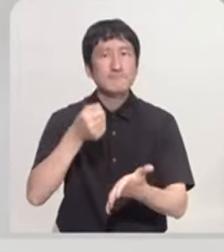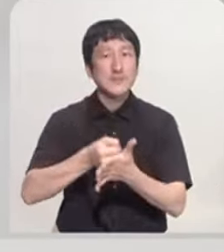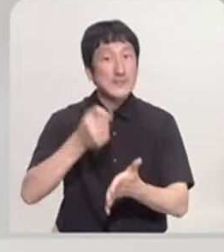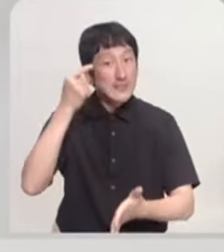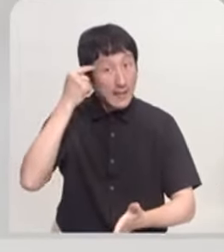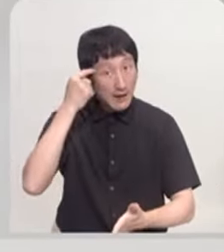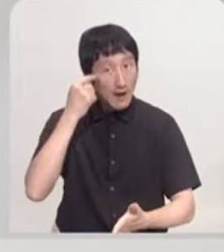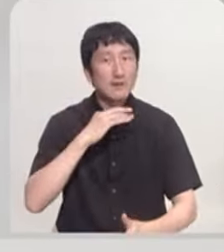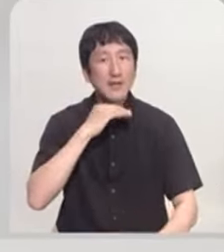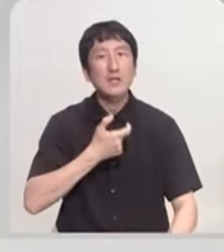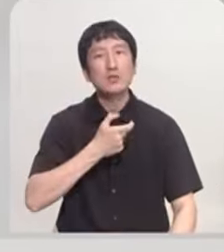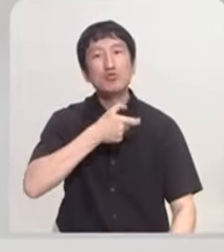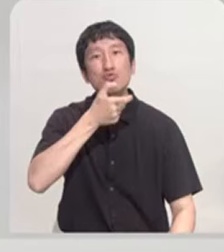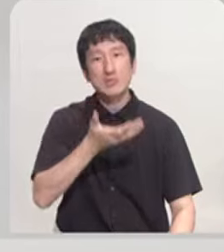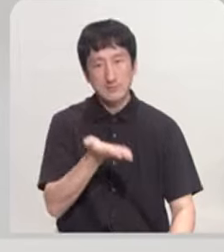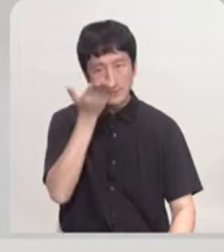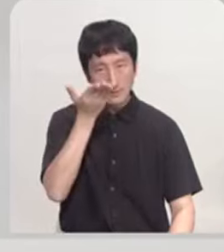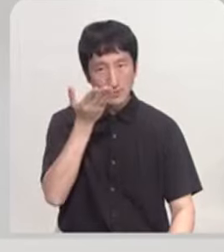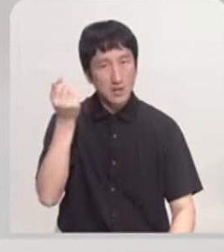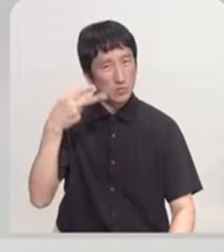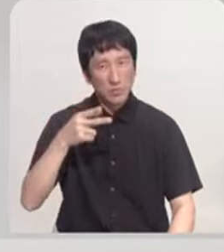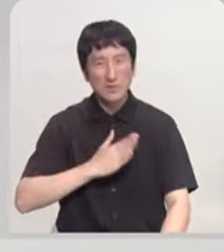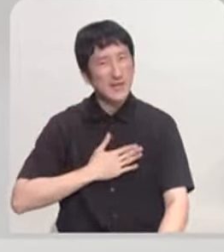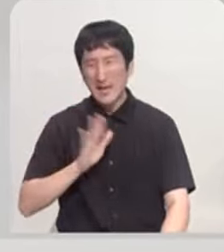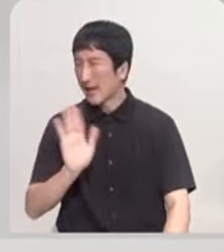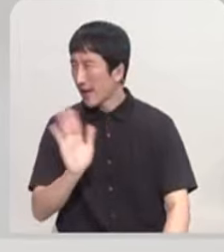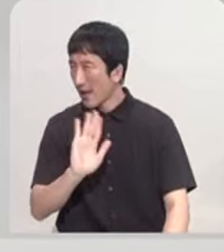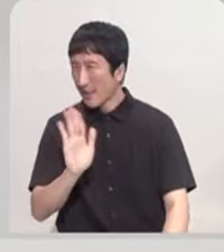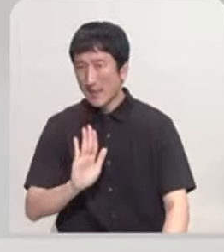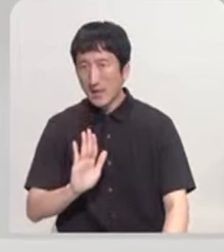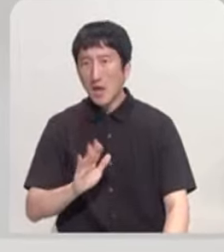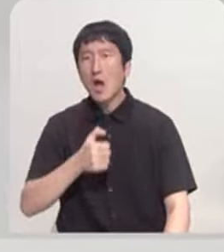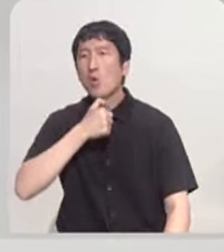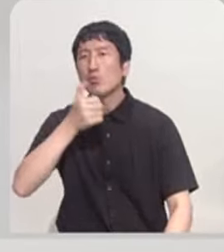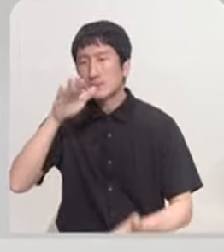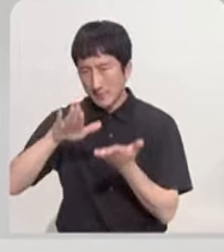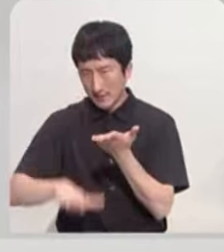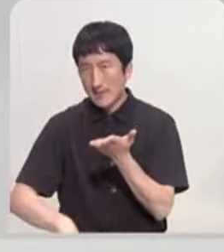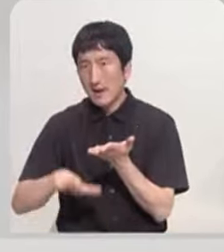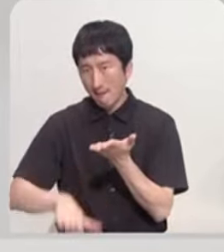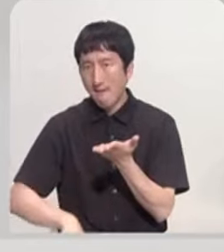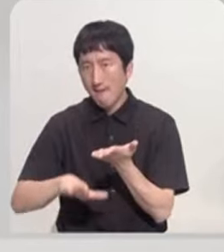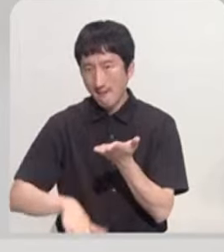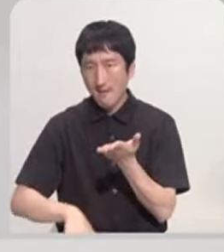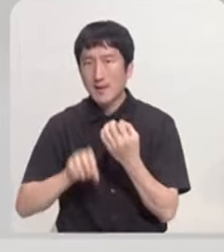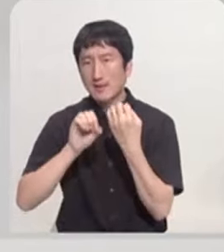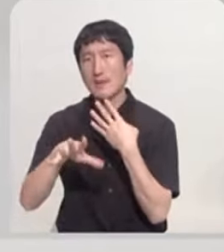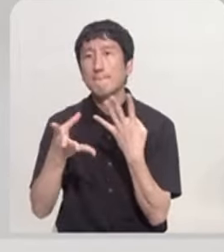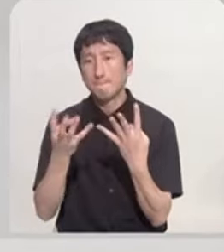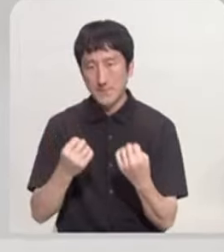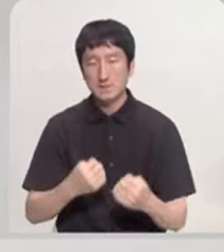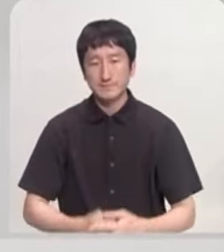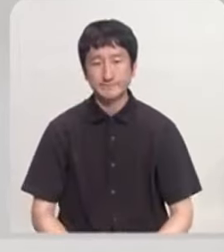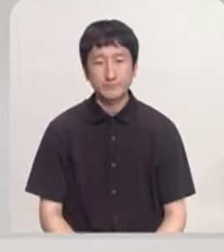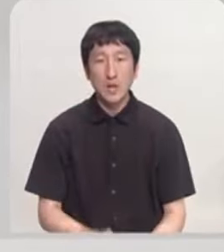60대 이상에서 반면 뽑을 의향이 없다는 응답은 50대 이하에서 높게 나왔습니다 군산과